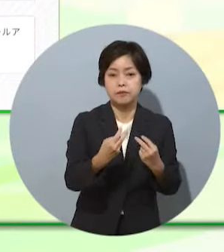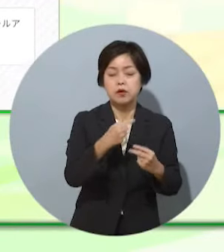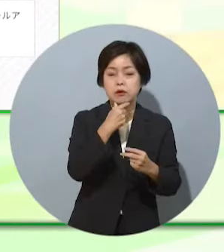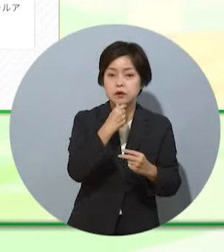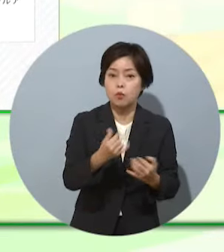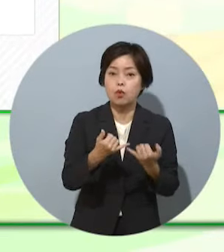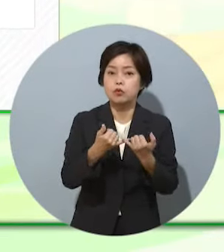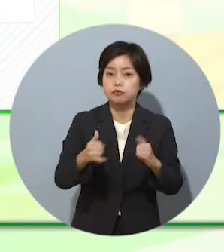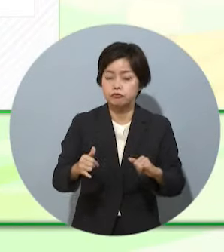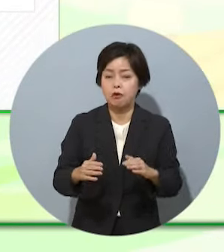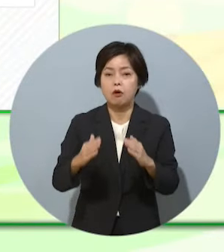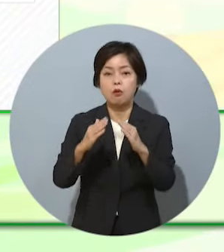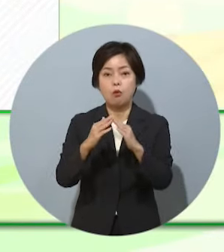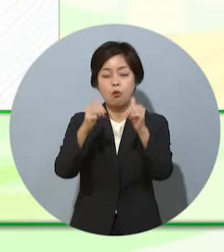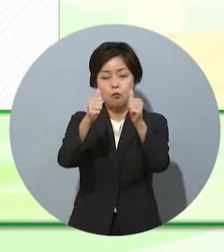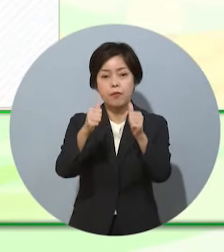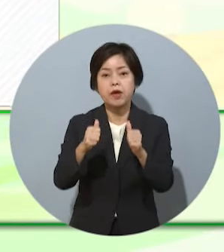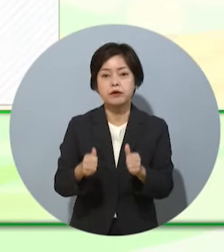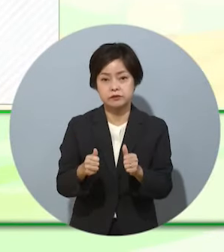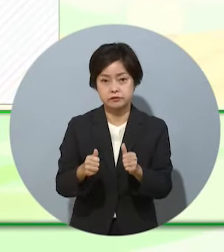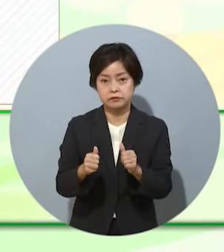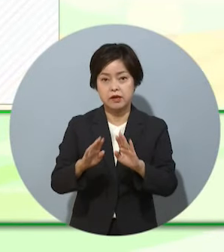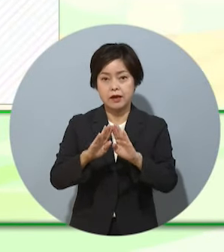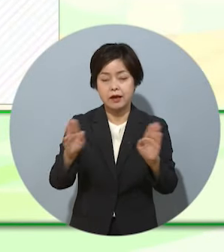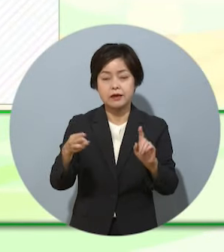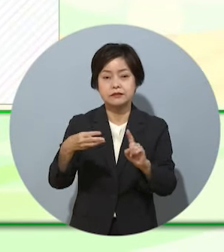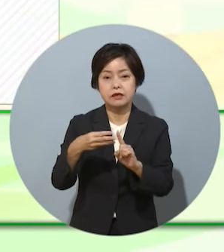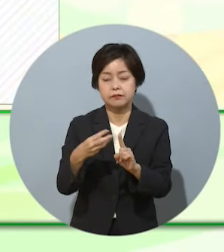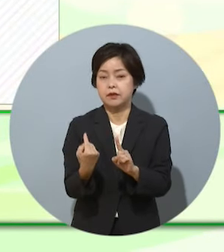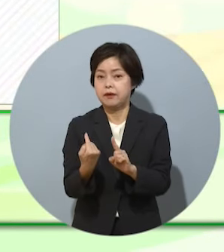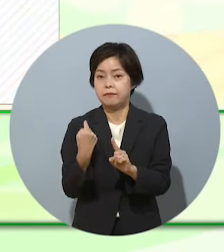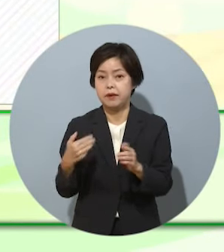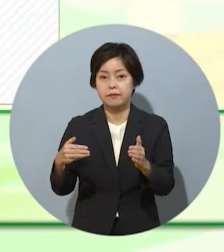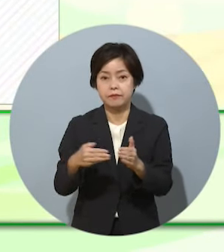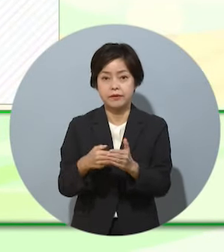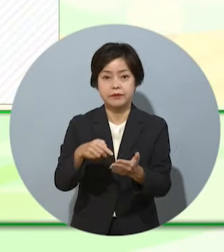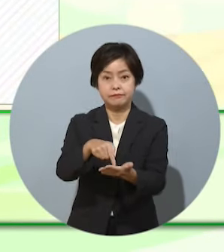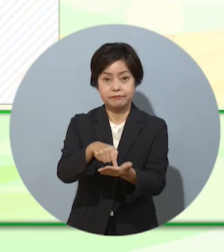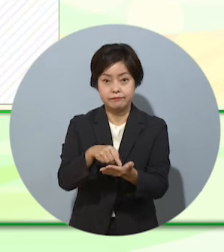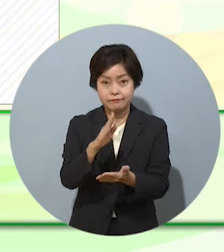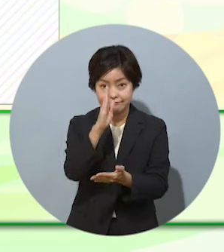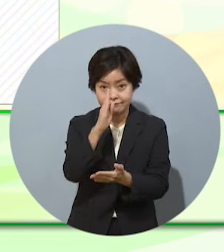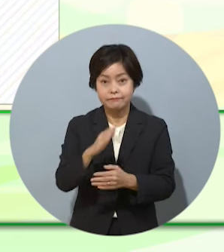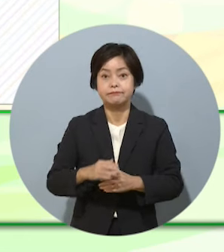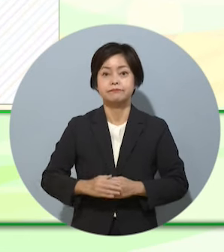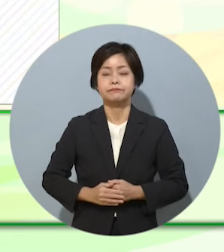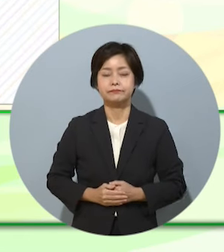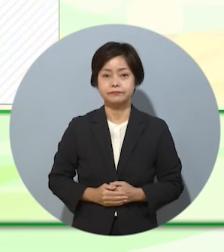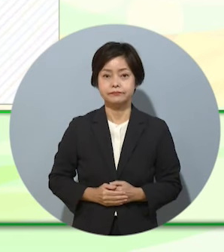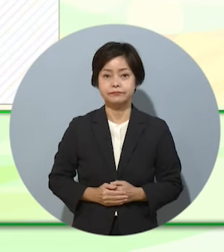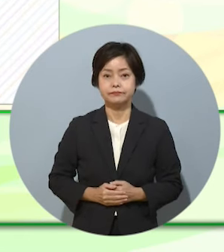ページから各開催日の前日までにお申し込みください。